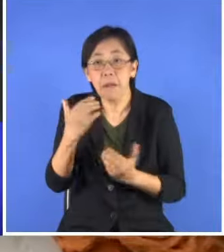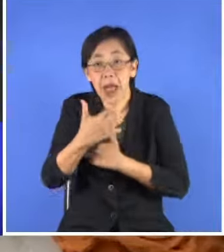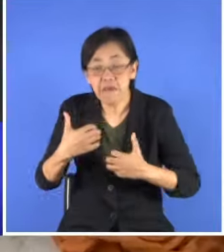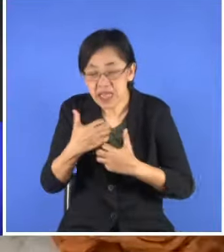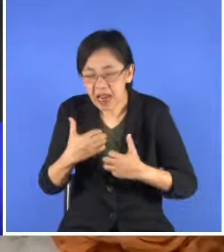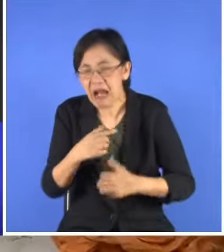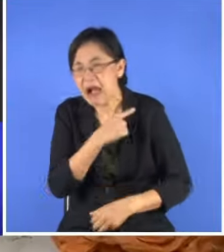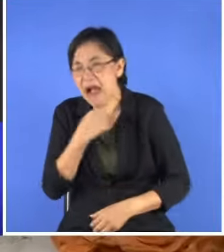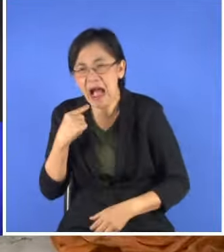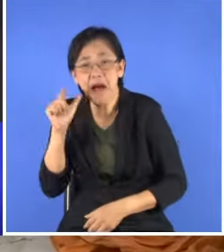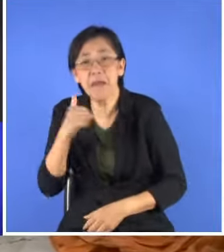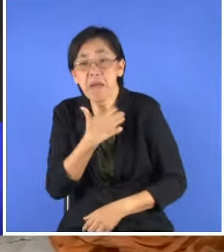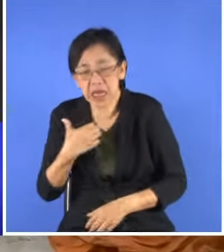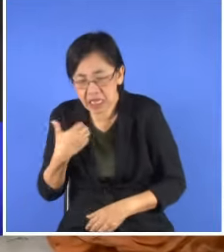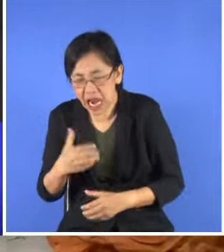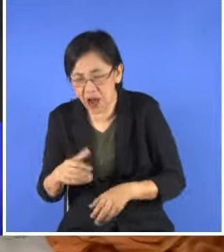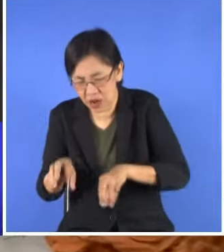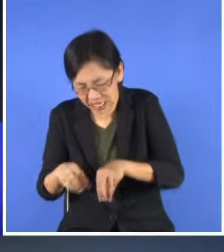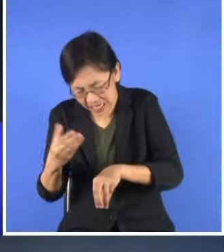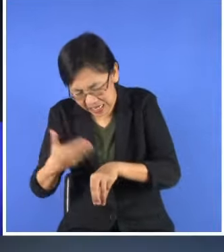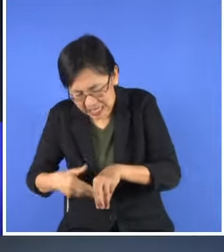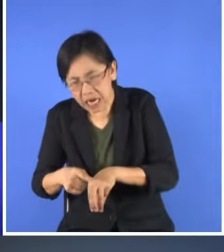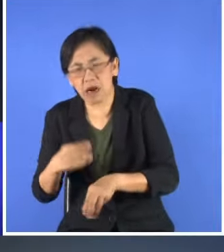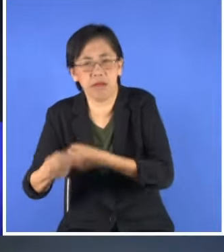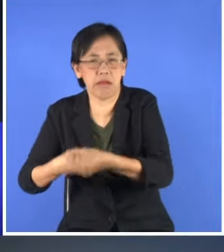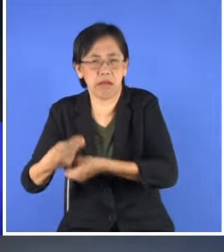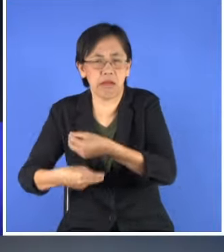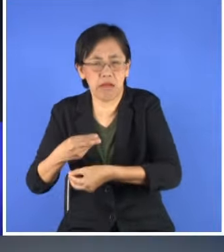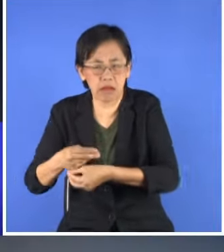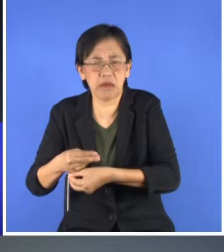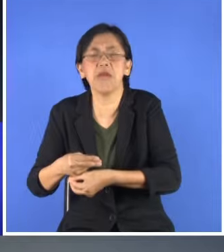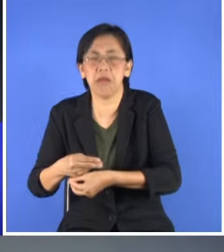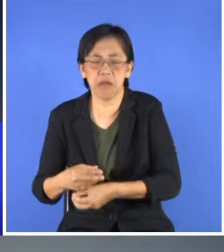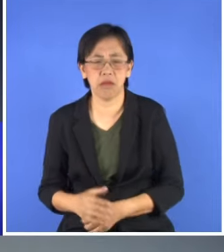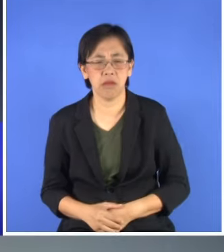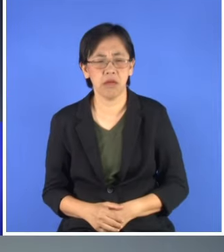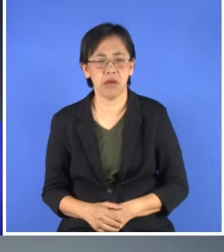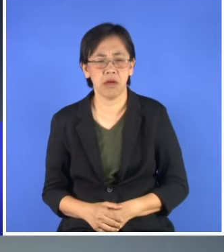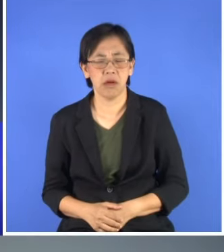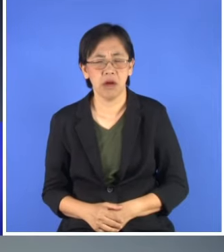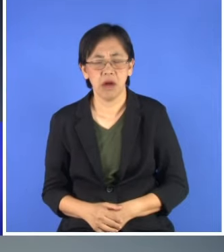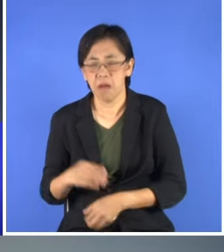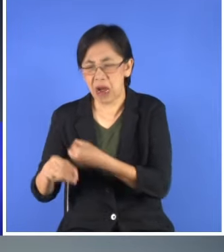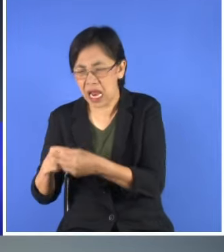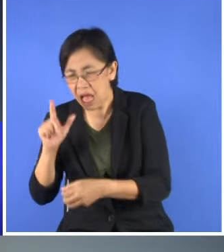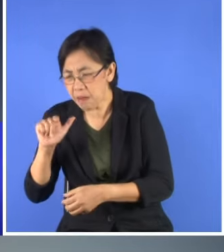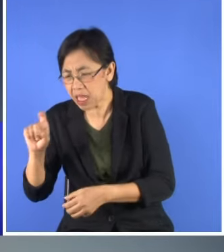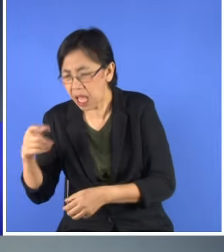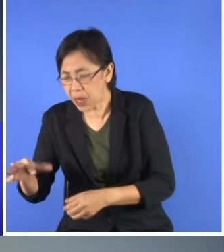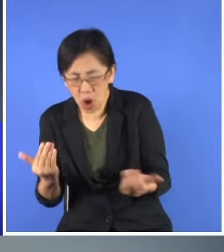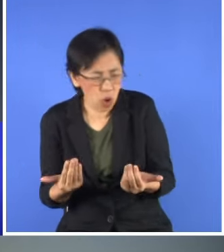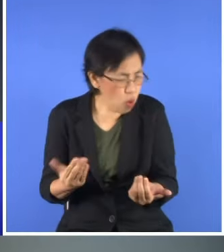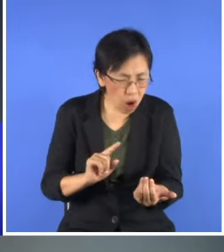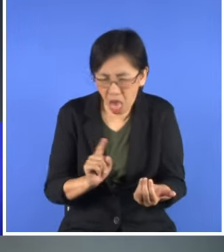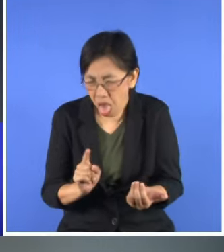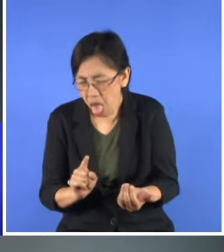ชีวิตหมีนะครับเพื่อจะเอาอุ้งตีนหมีกับดีหมีเนี่ยไปขายในตลาดมืดว่าอย่างงั้นนะครับพอถูกล่าปั๊บแม่ไม่อยู่แม่ตายแล้วก็ทิ้ง